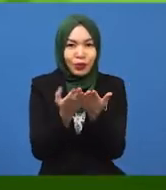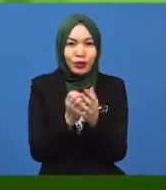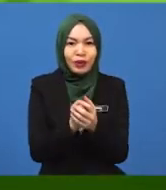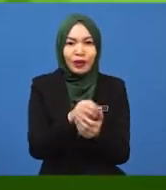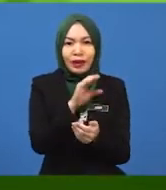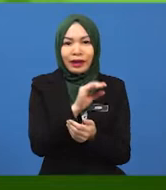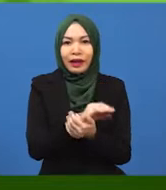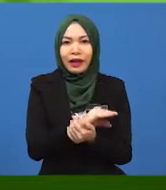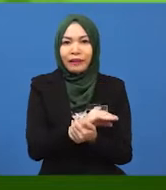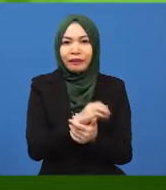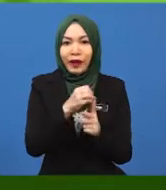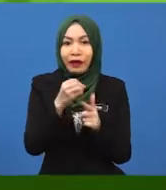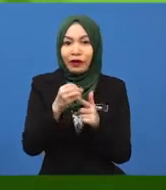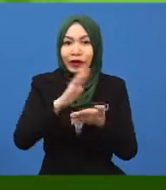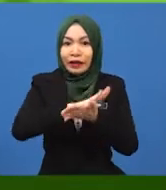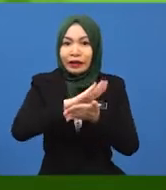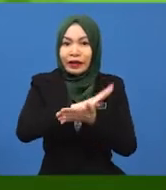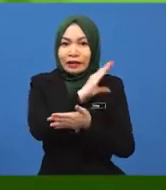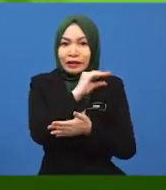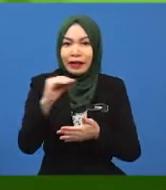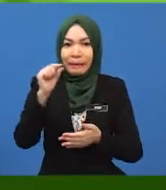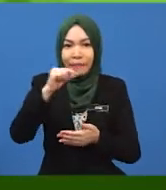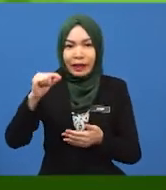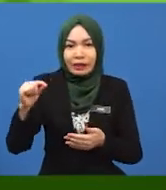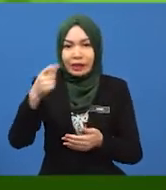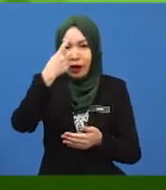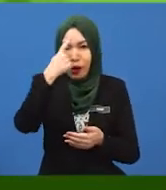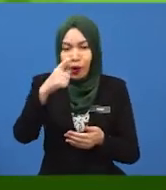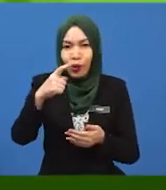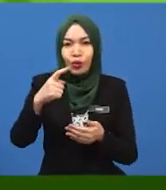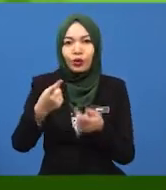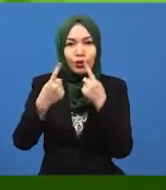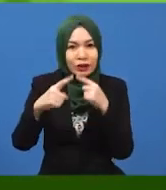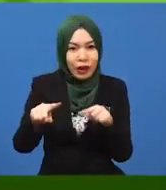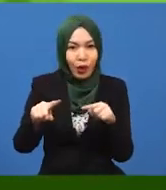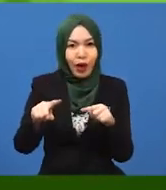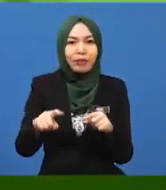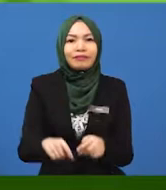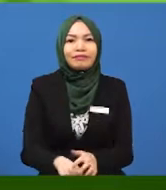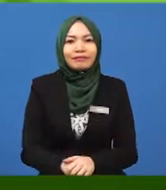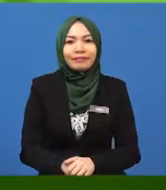sehelai kertas dan sebatang pensel untuk menulis jawapan.